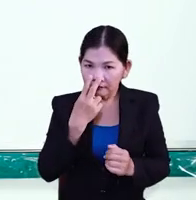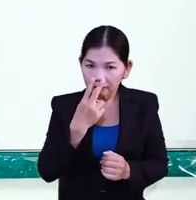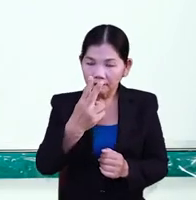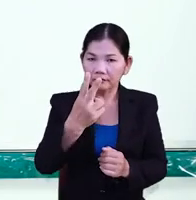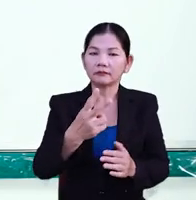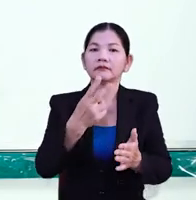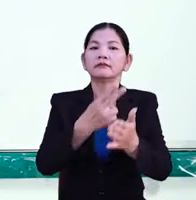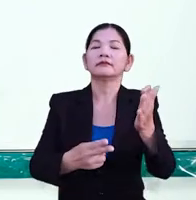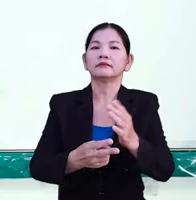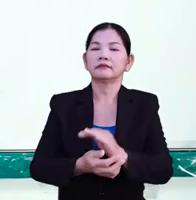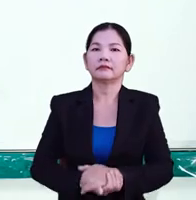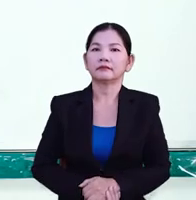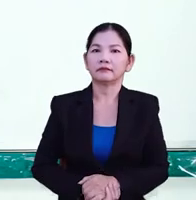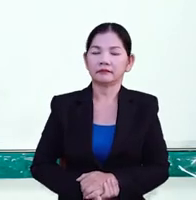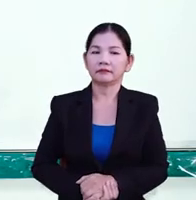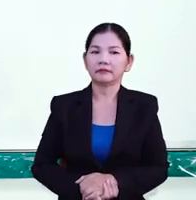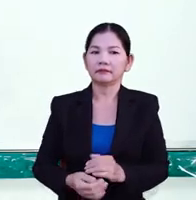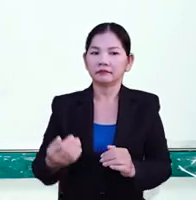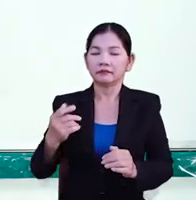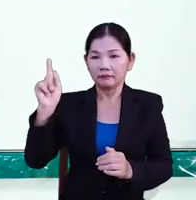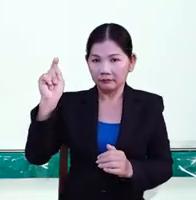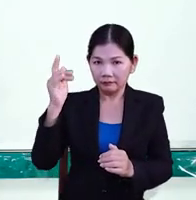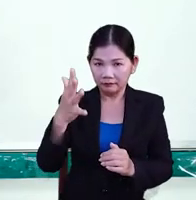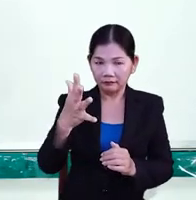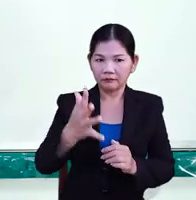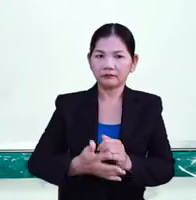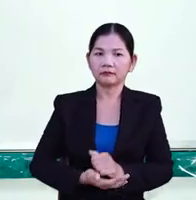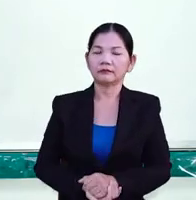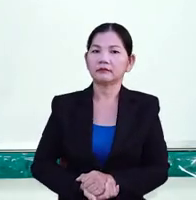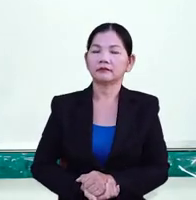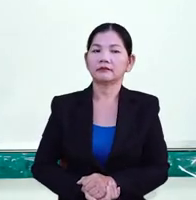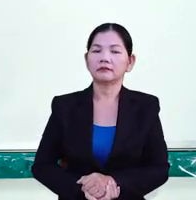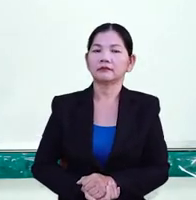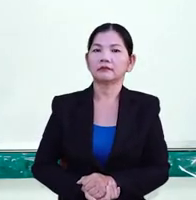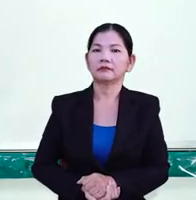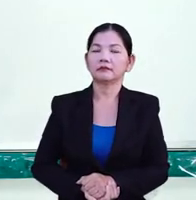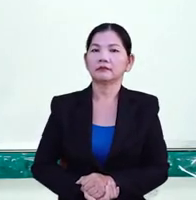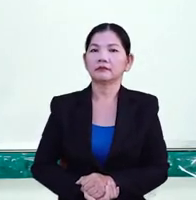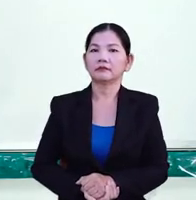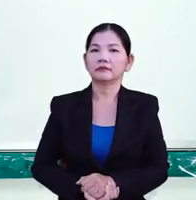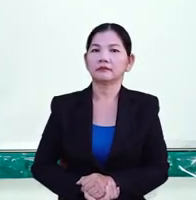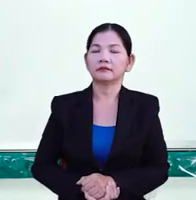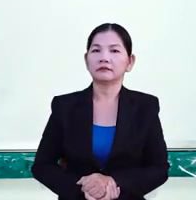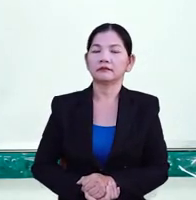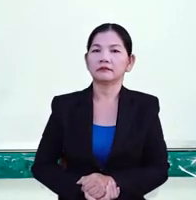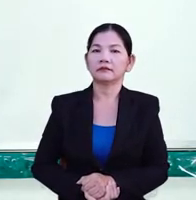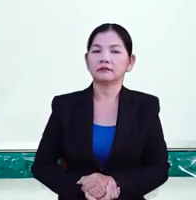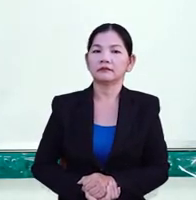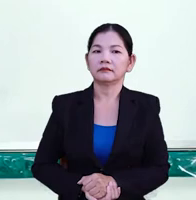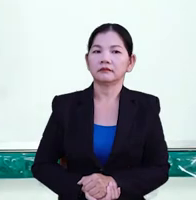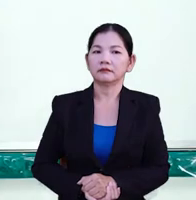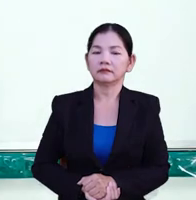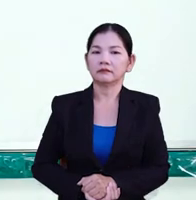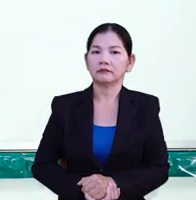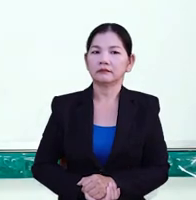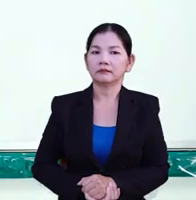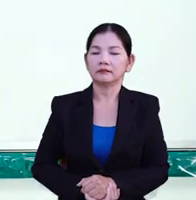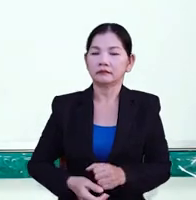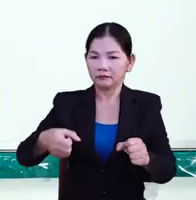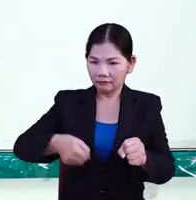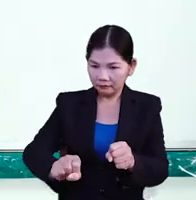าไว้นี่จ้าคือเมียนรูปรูปไอ้ก้นนี่จ้ารูปหมอโ